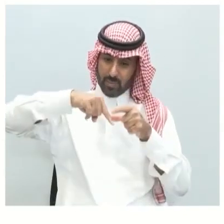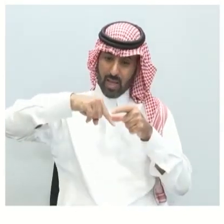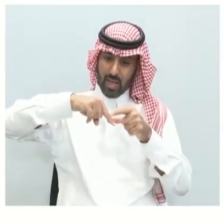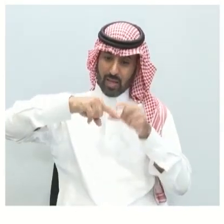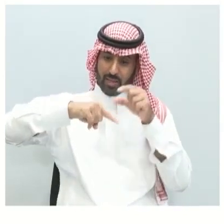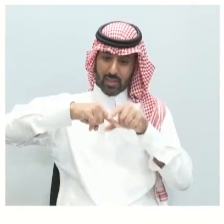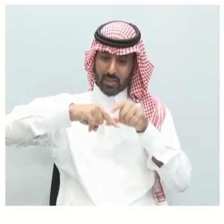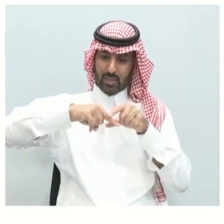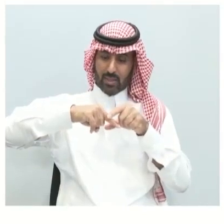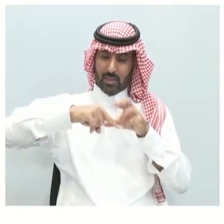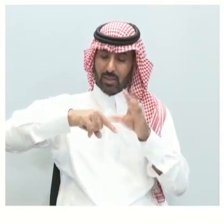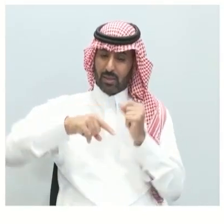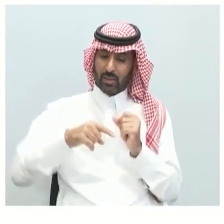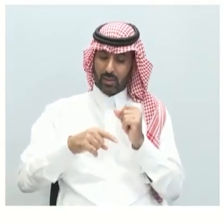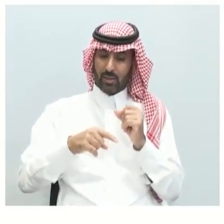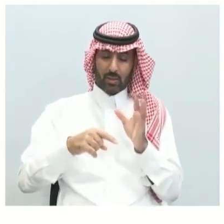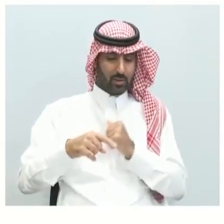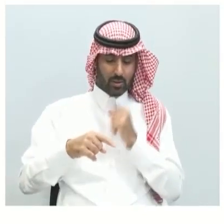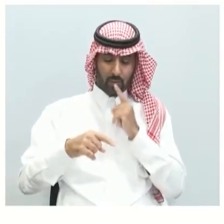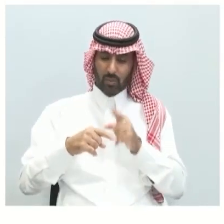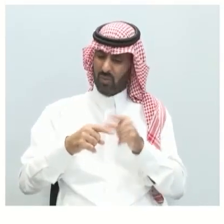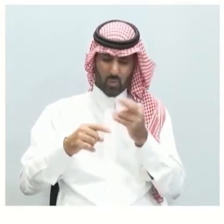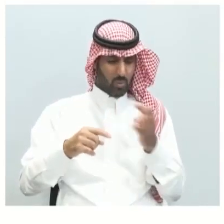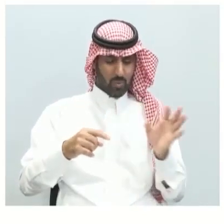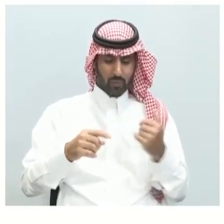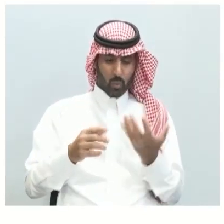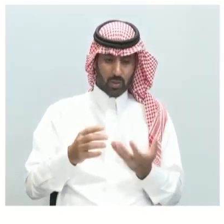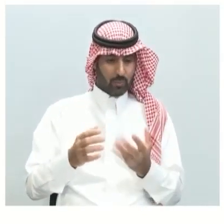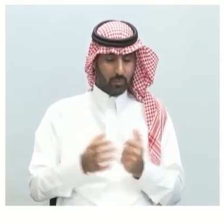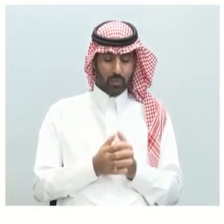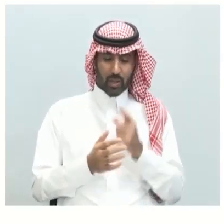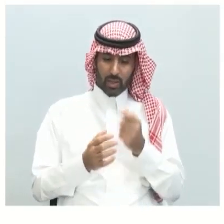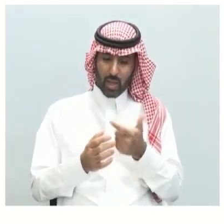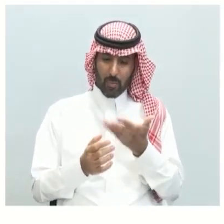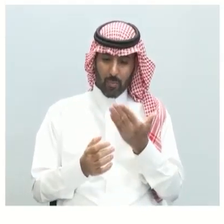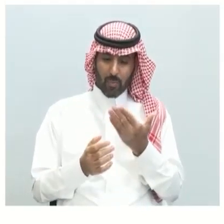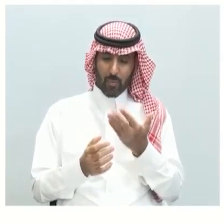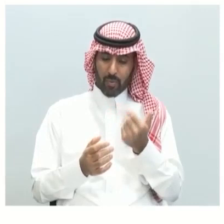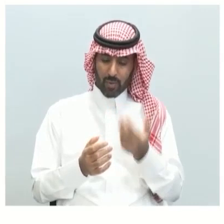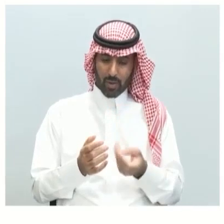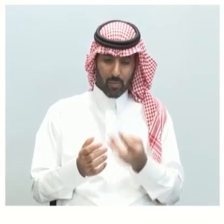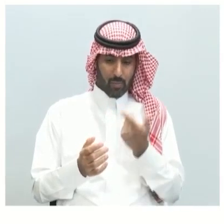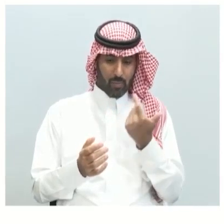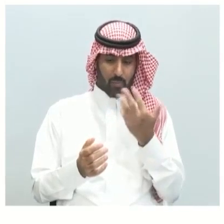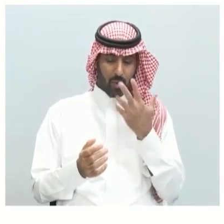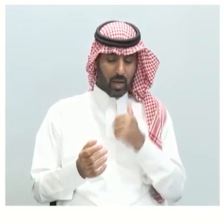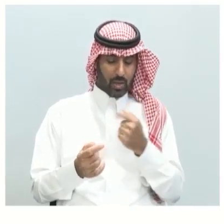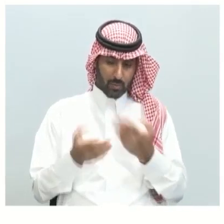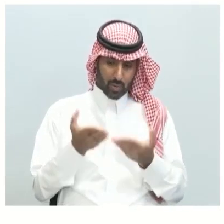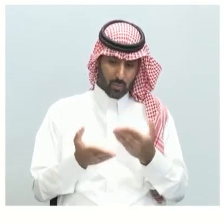النسبه ليست ليس لها وحده اساسا هذه القيمه التي نتجت طبعا لا قارنها